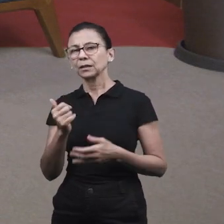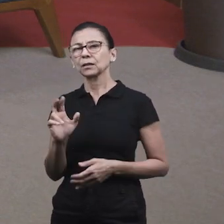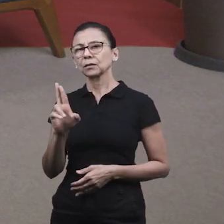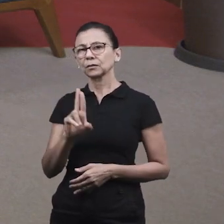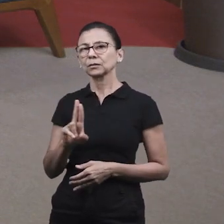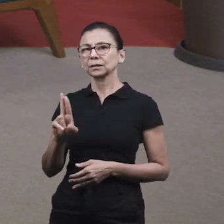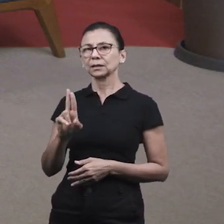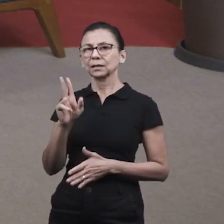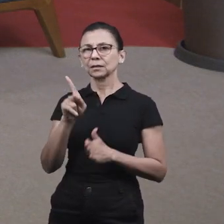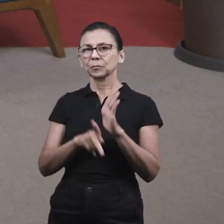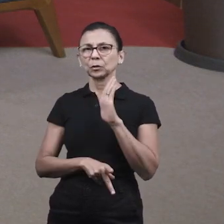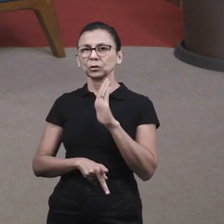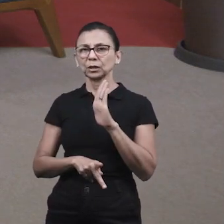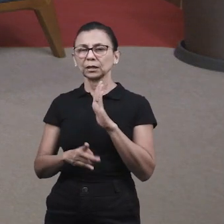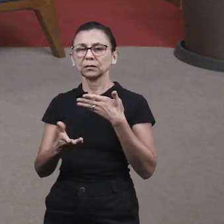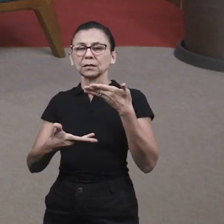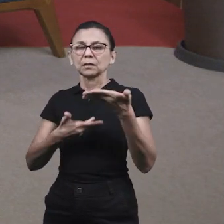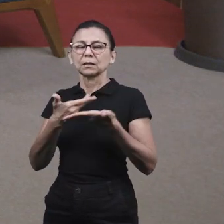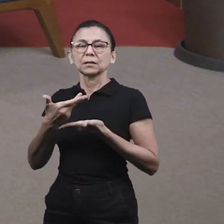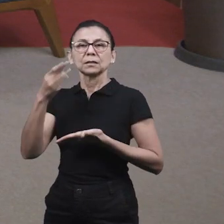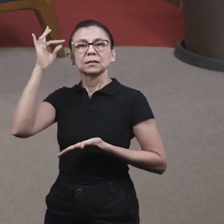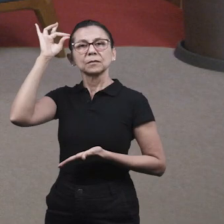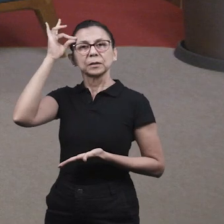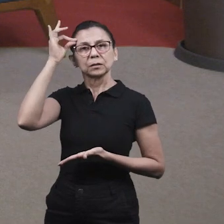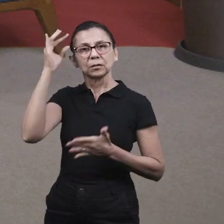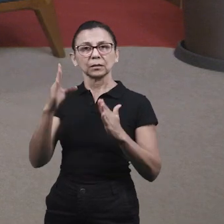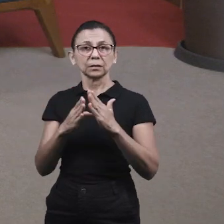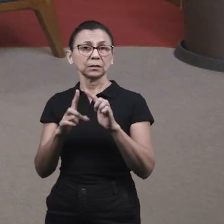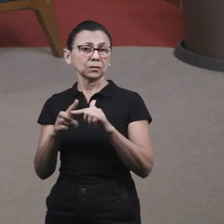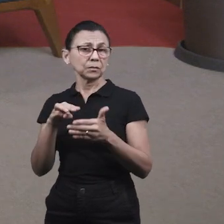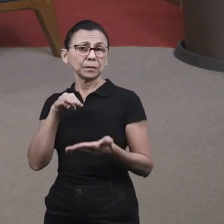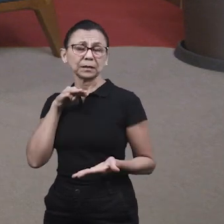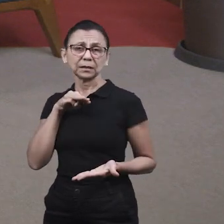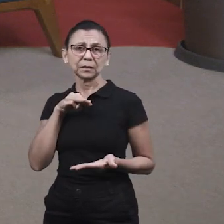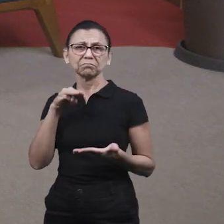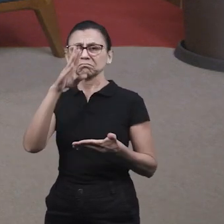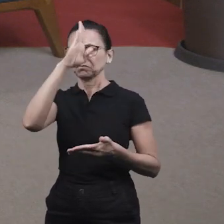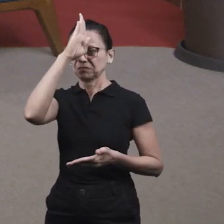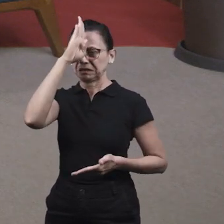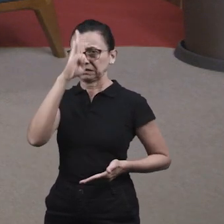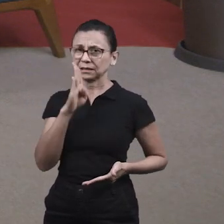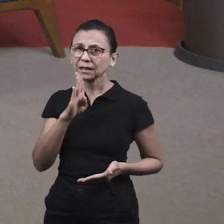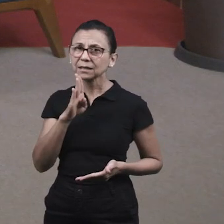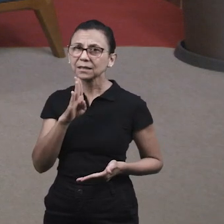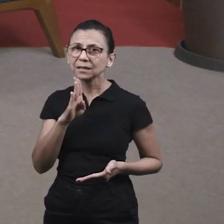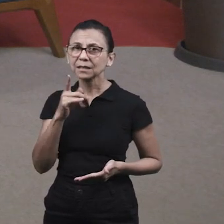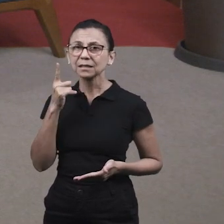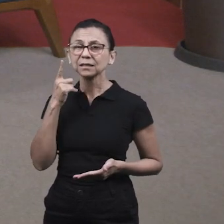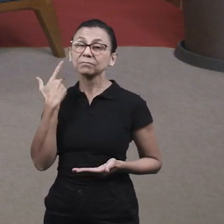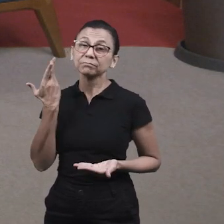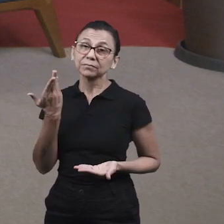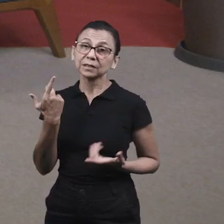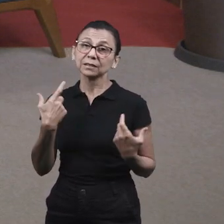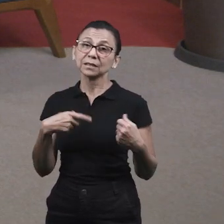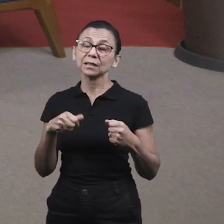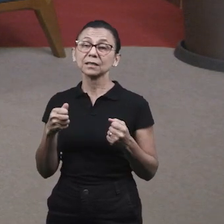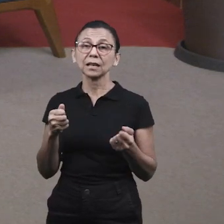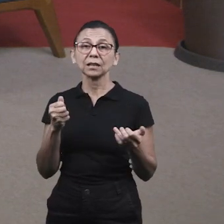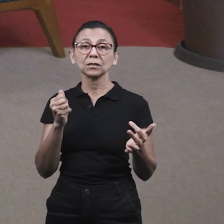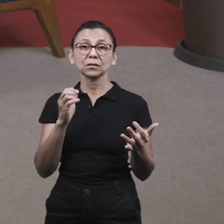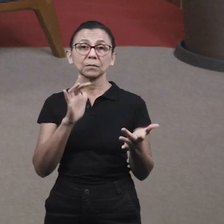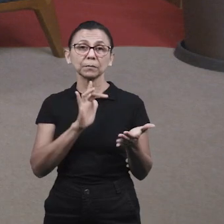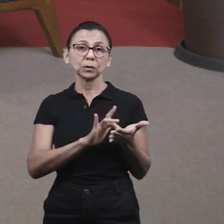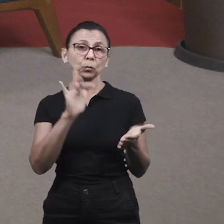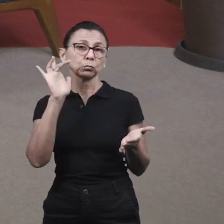projet d'assistance spirituelle de l'Église chrétienne Maranatha. Cette ressource est complètement gratuite. Vous allez, il